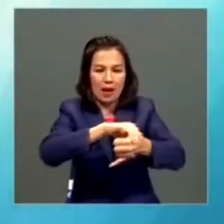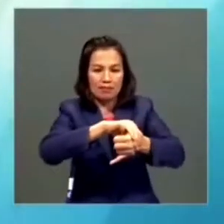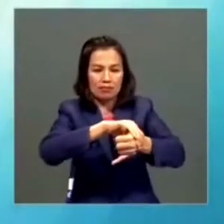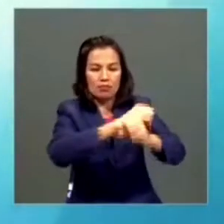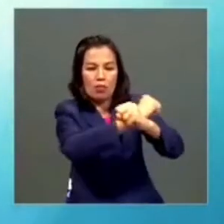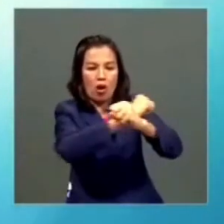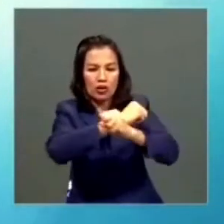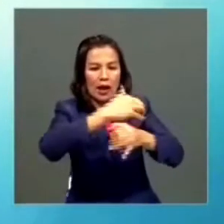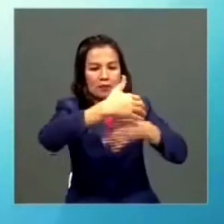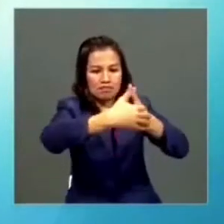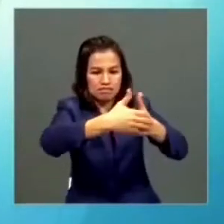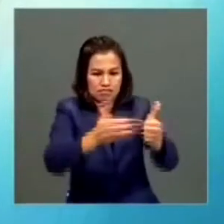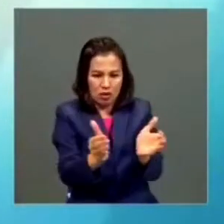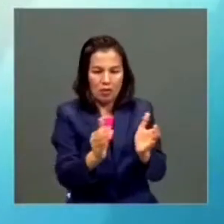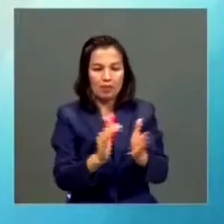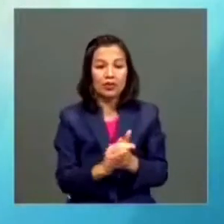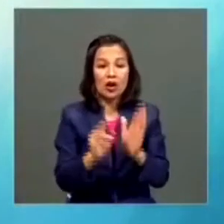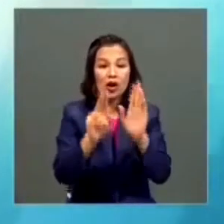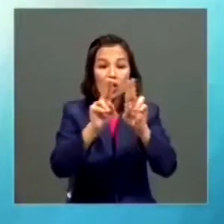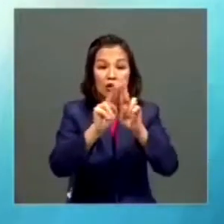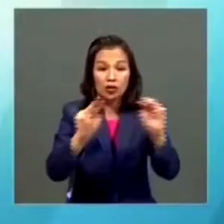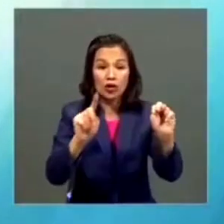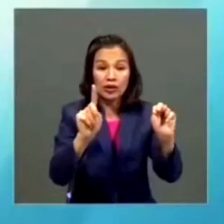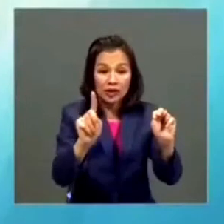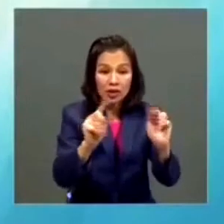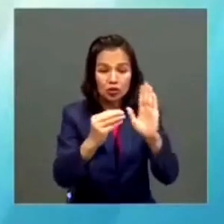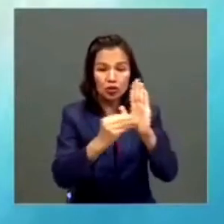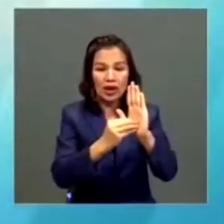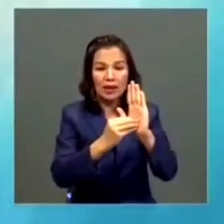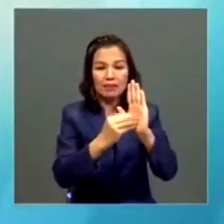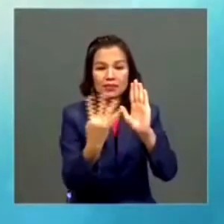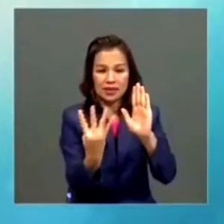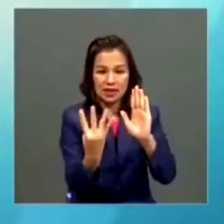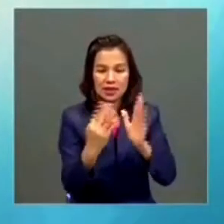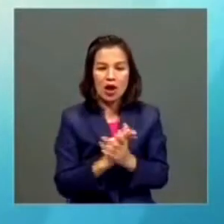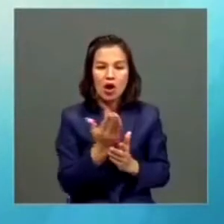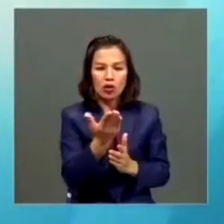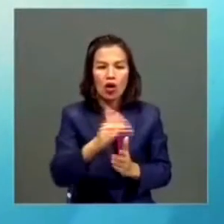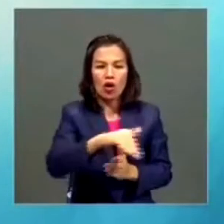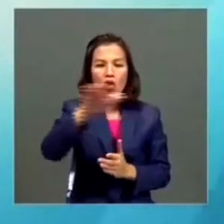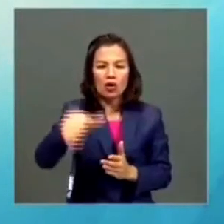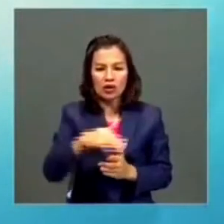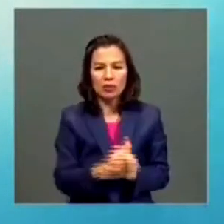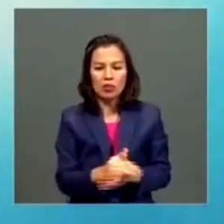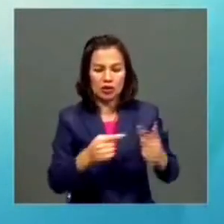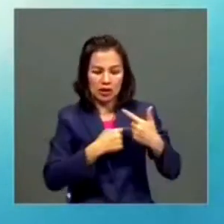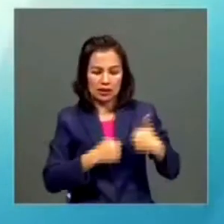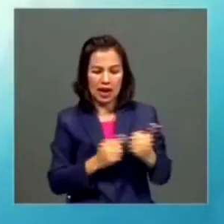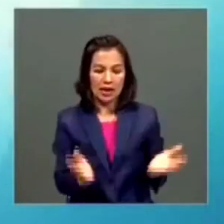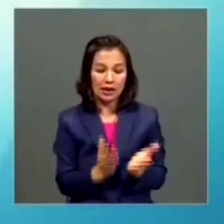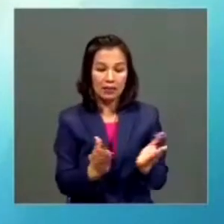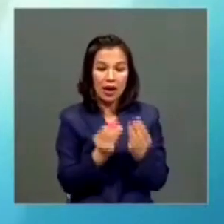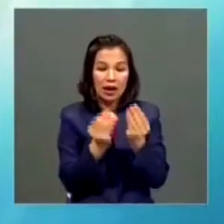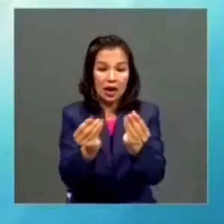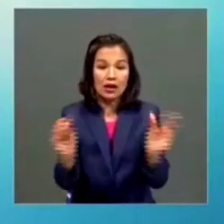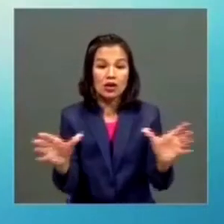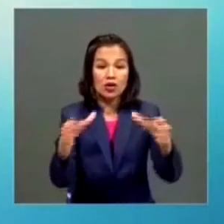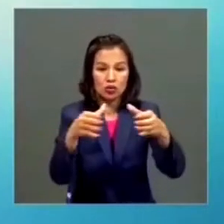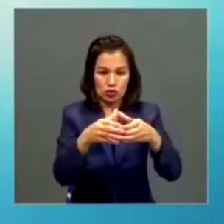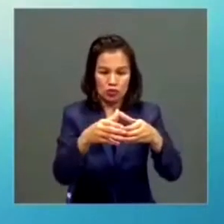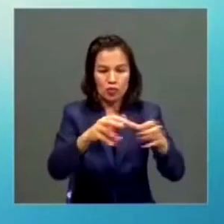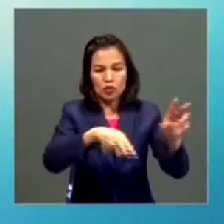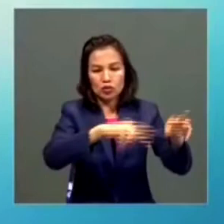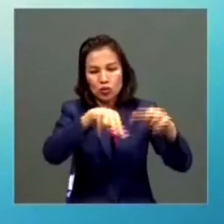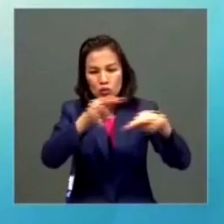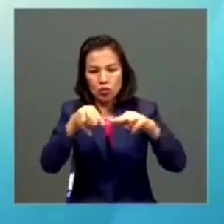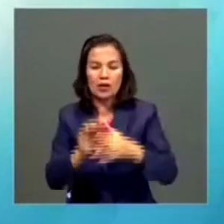ทำกันอยู่นนทบุรี1กรุงเทพ4นะครับต้องขอแรงกายแรงใจนะครับตอนนี้ให้กับทีมที่ออกไปตรวจ